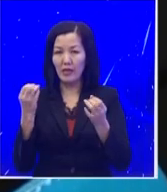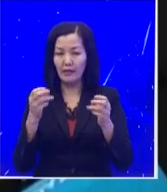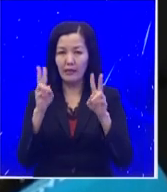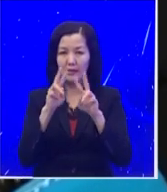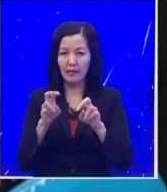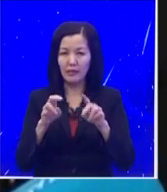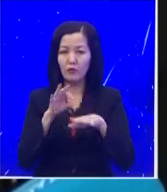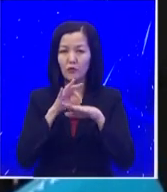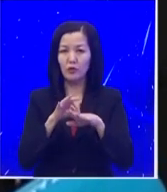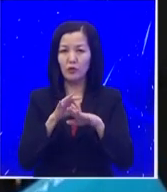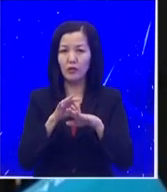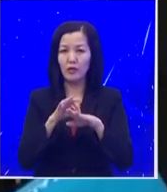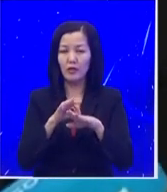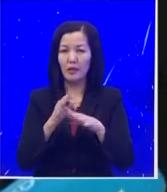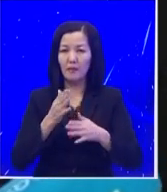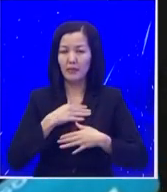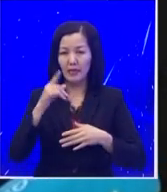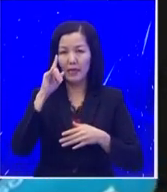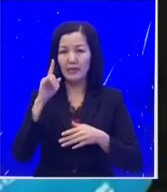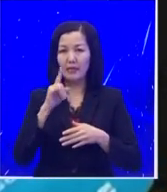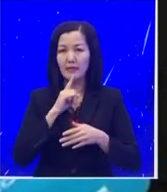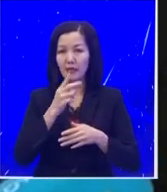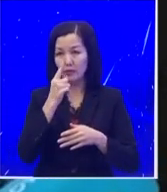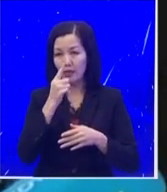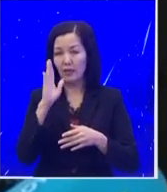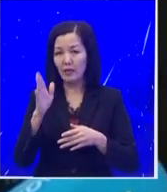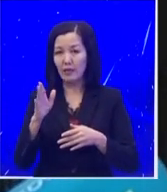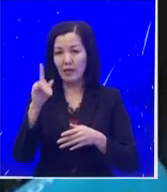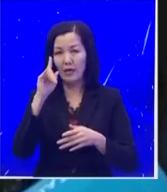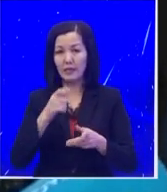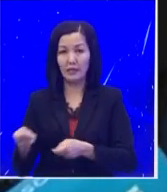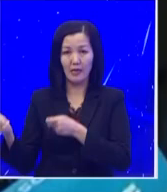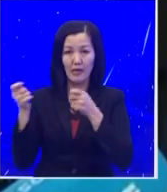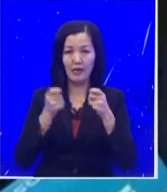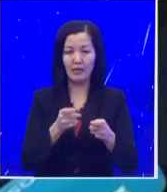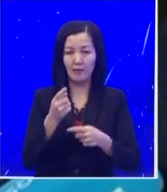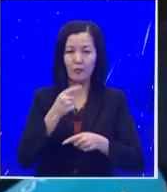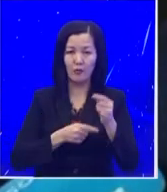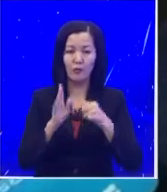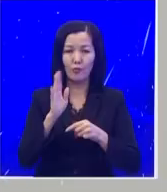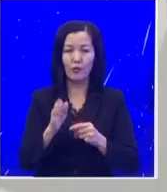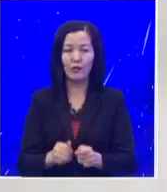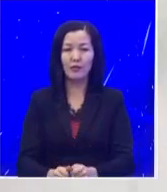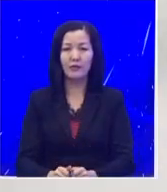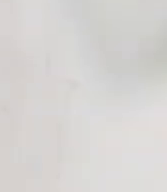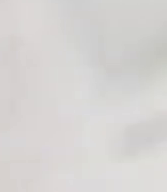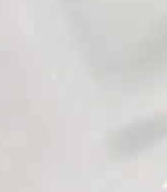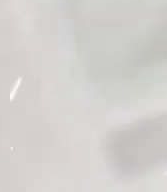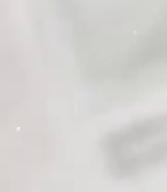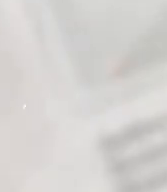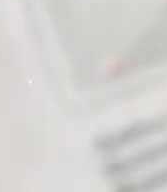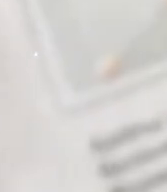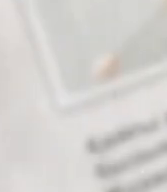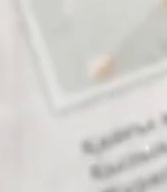болады. Одан өте біздің азаматтарымыз жақын арада осы күндері отанға қайтарылады болады.